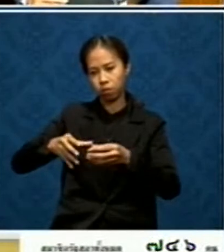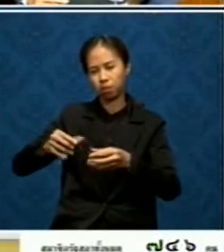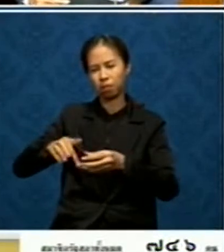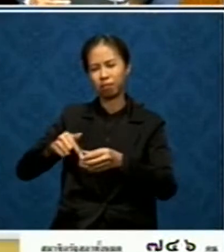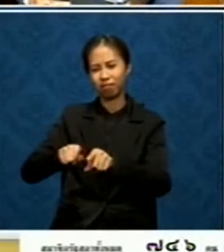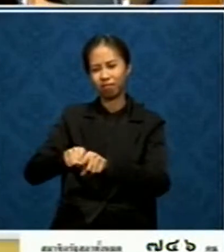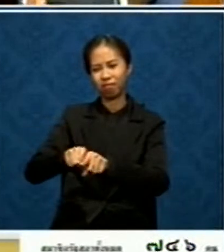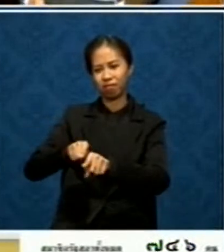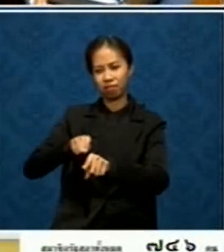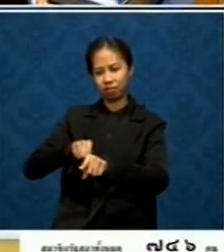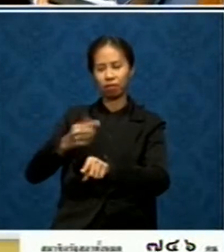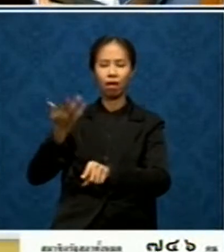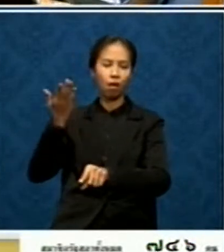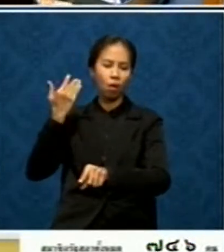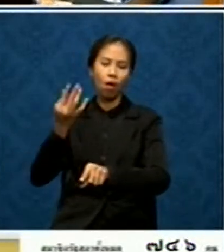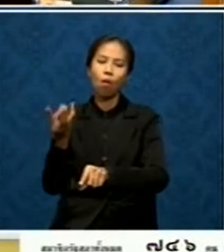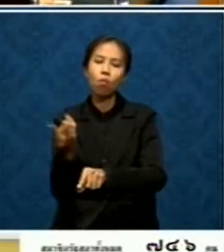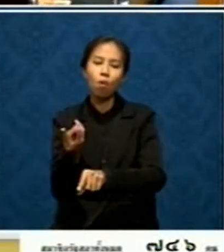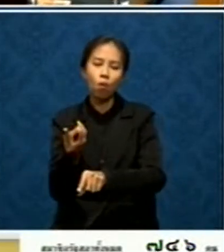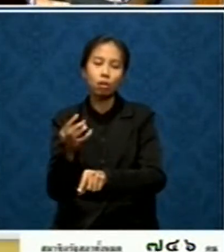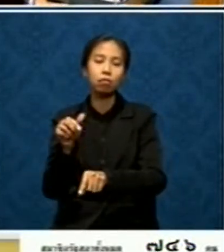ยู่ต่ำกว่าศักยภาพที่แท้จริง